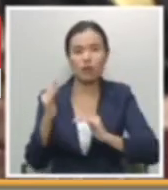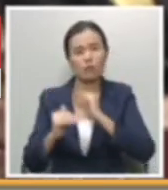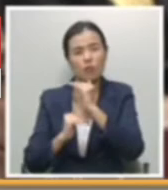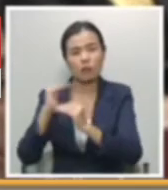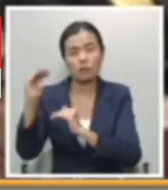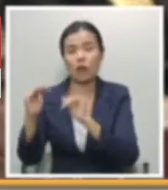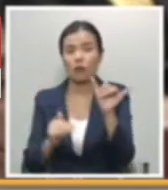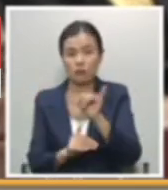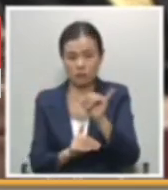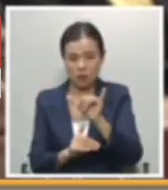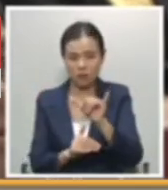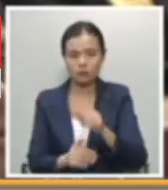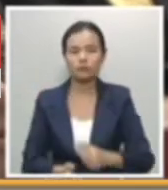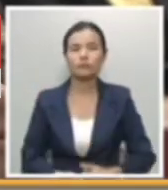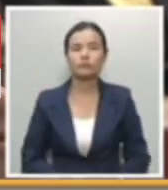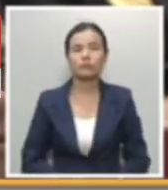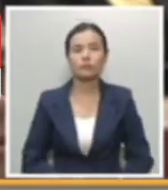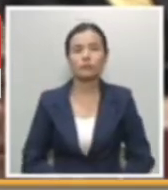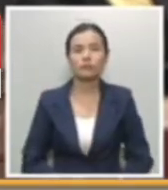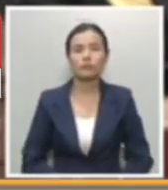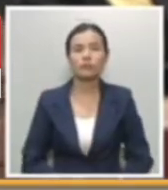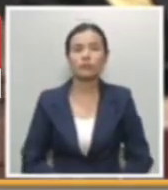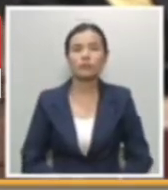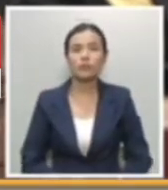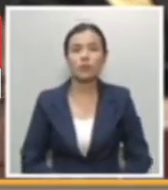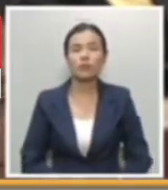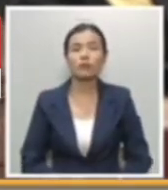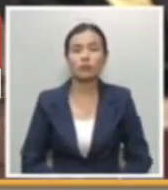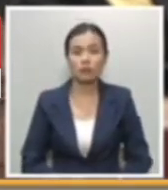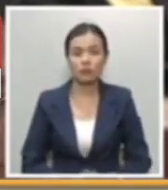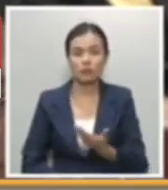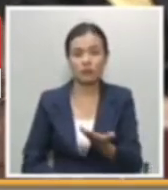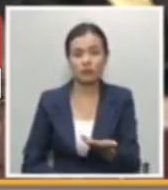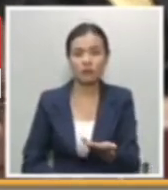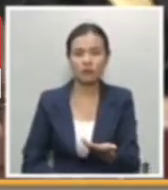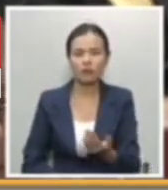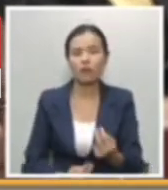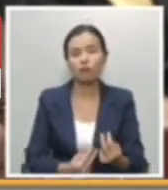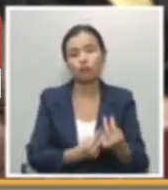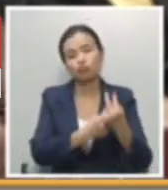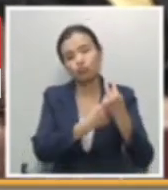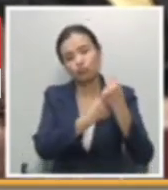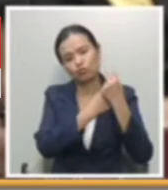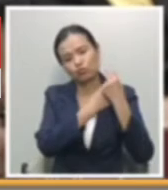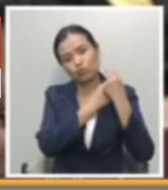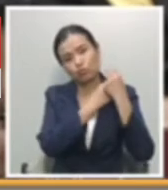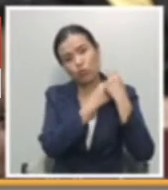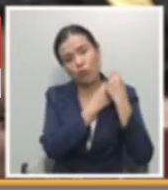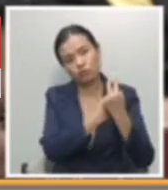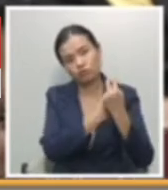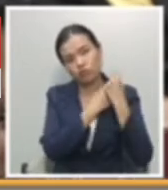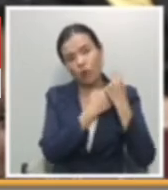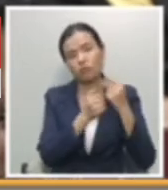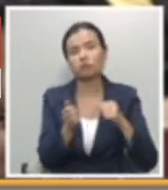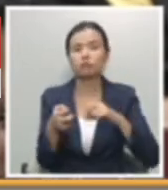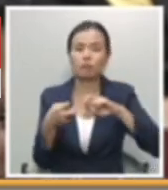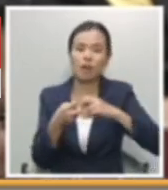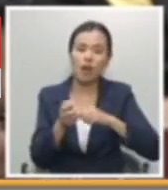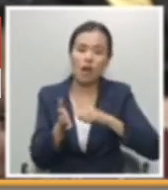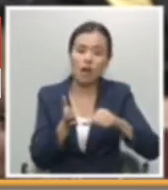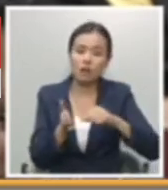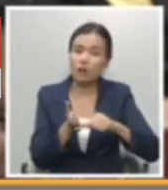ได้ท่านประธานครับเมื่อเราไม่สามารถที่ย้อนกลับไปแก้ไข